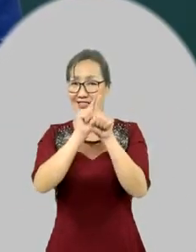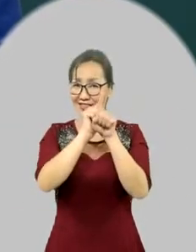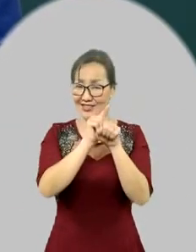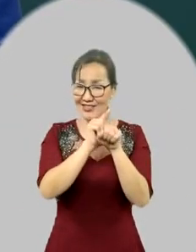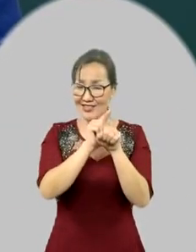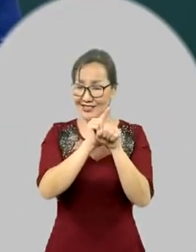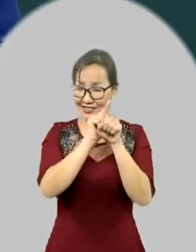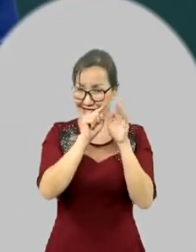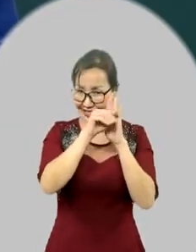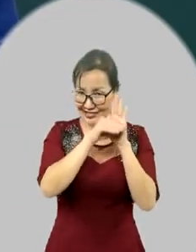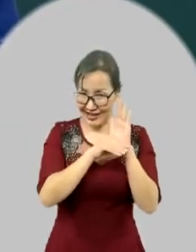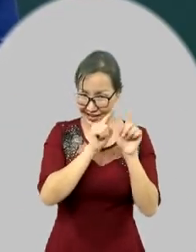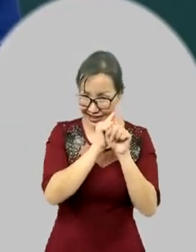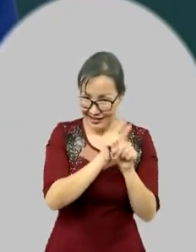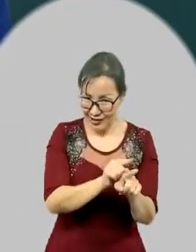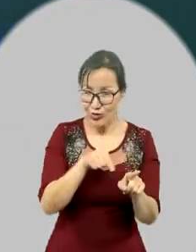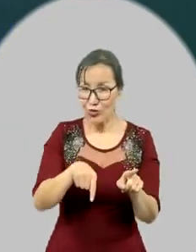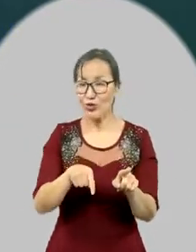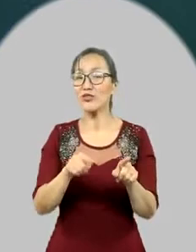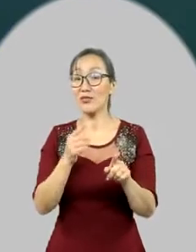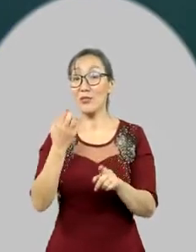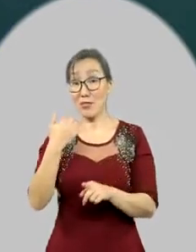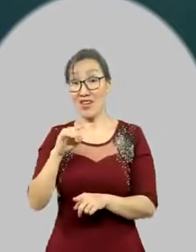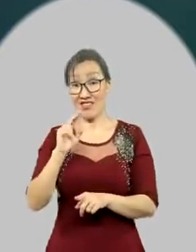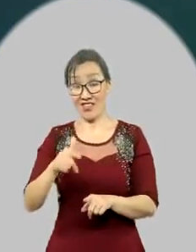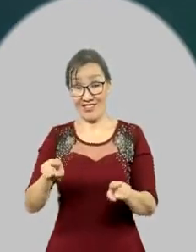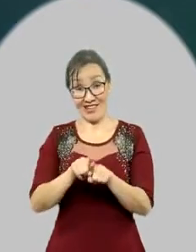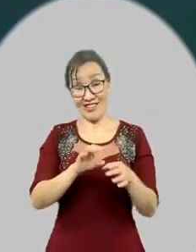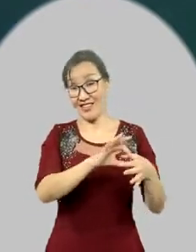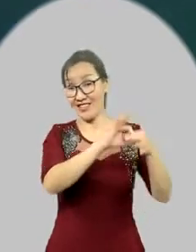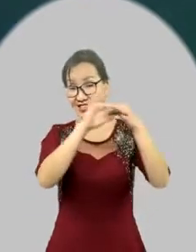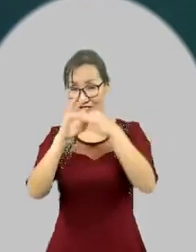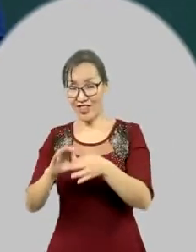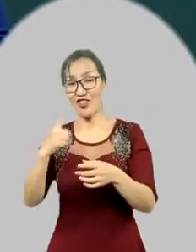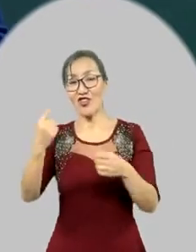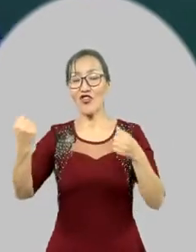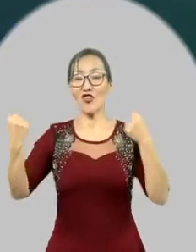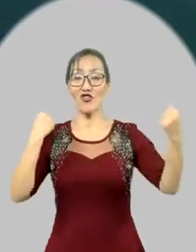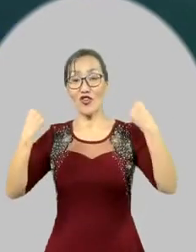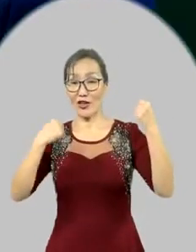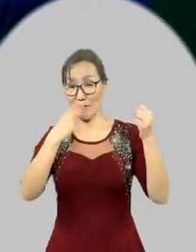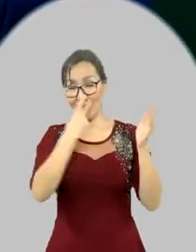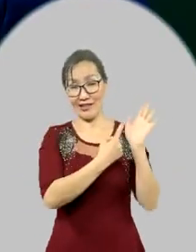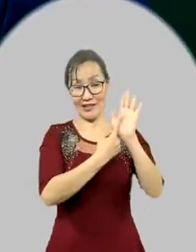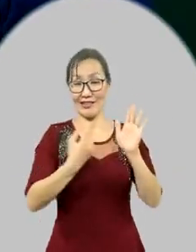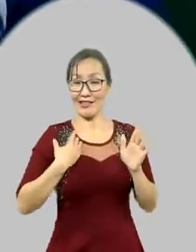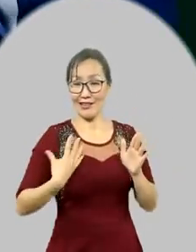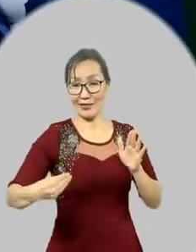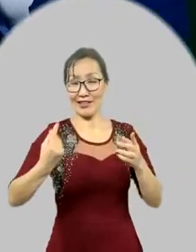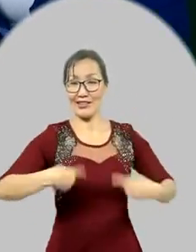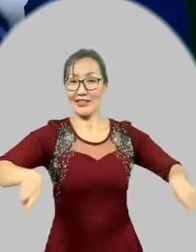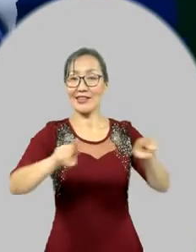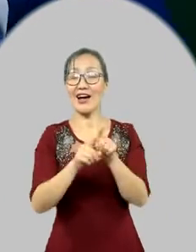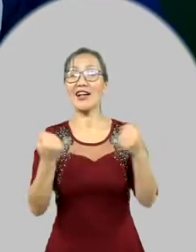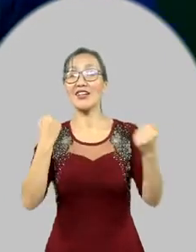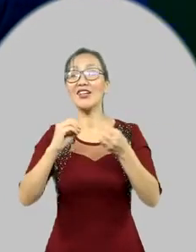болон тасгал хөдөлгөөнийг дараалалаар нь сурдаг. За одоо бүгдээрээ нэг хөдөлгөөнийг дагаад хийцгээе. За